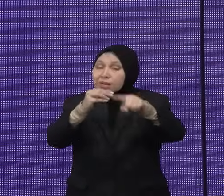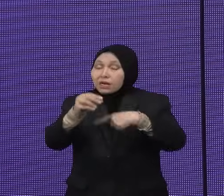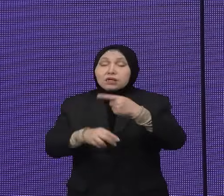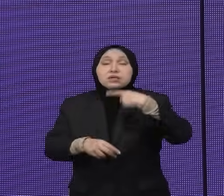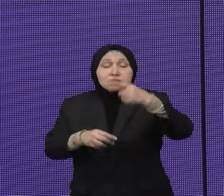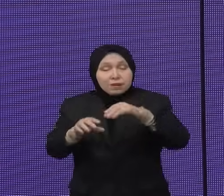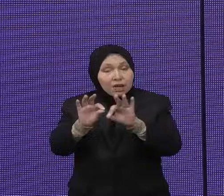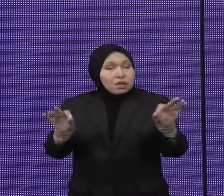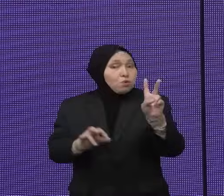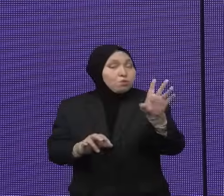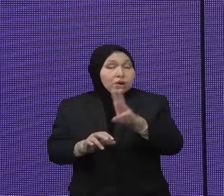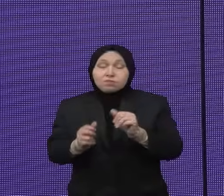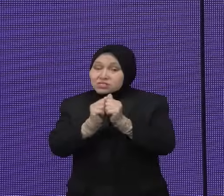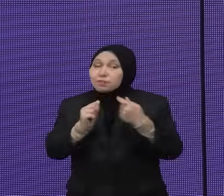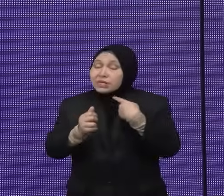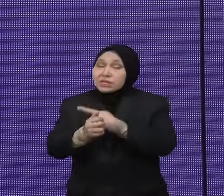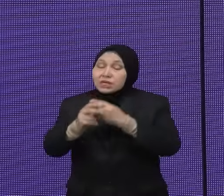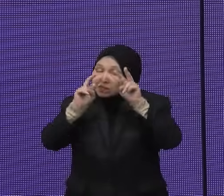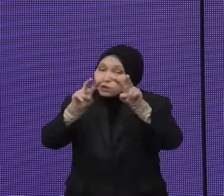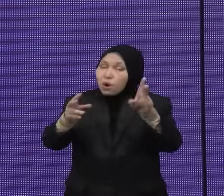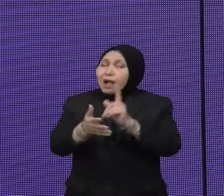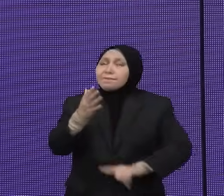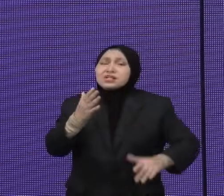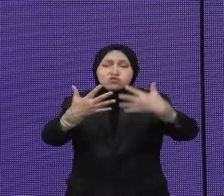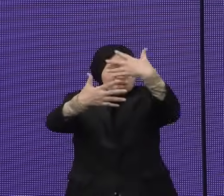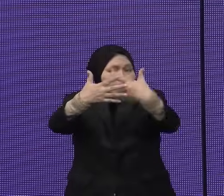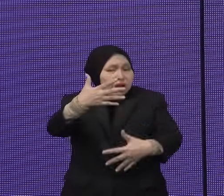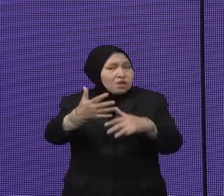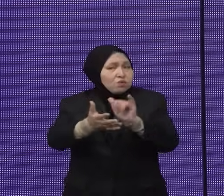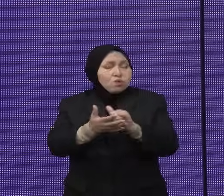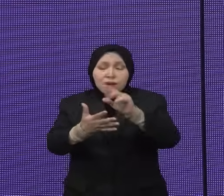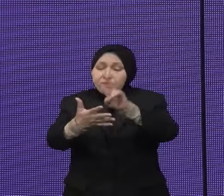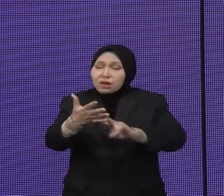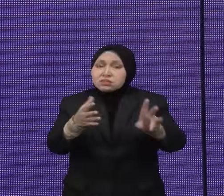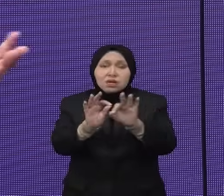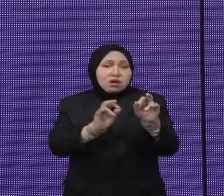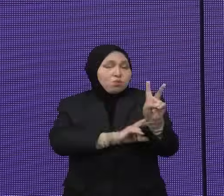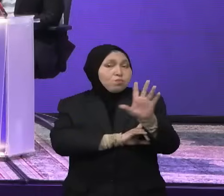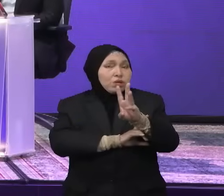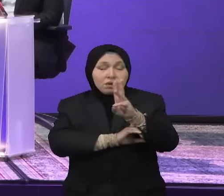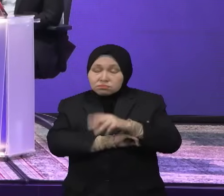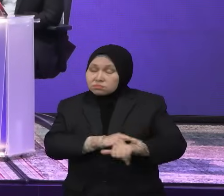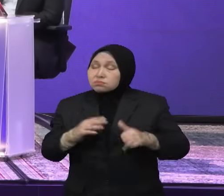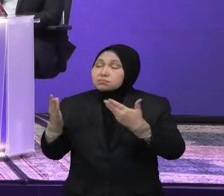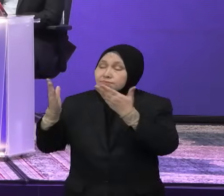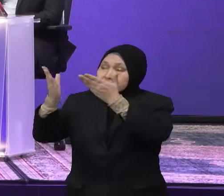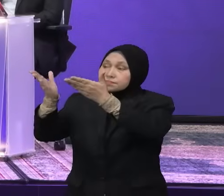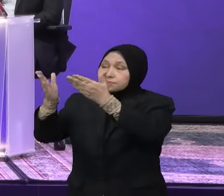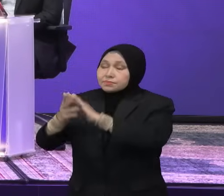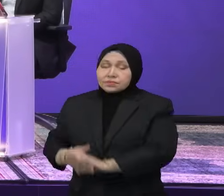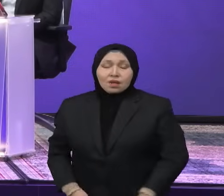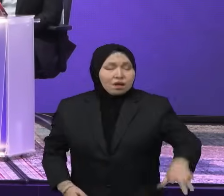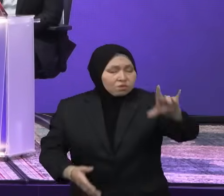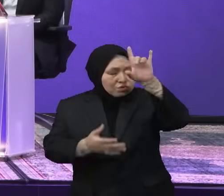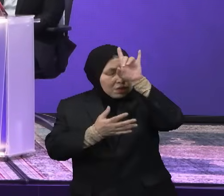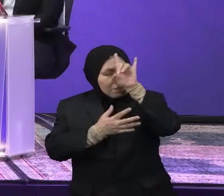dinyatakan pada ayat 26. Mari sama-sama kita lihat apakah senarai tersebut dengan membaca ayat 26 bersama Ustaz Tir. Baik.